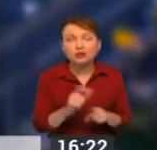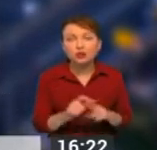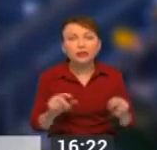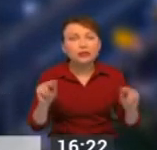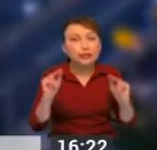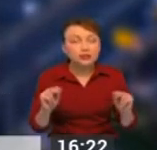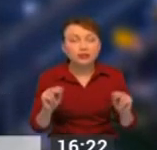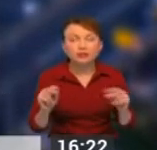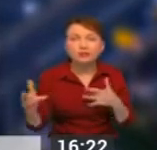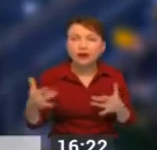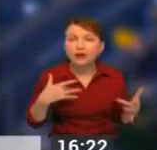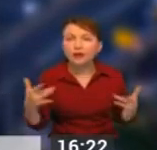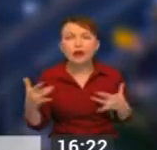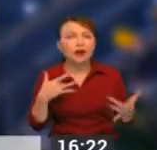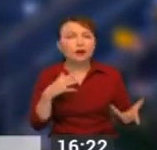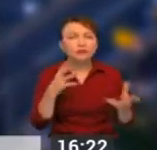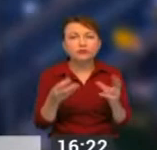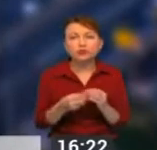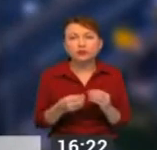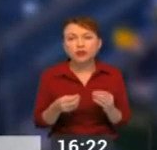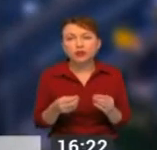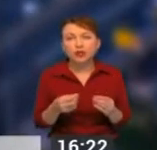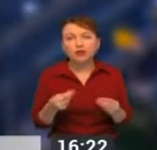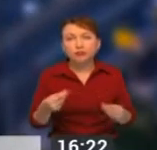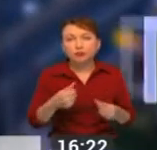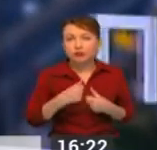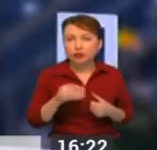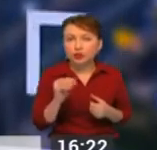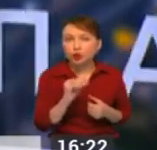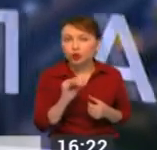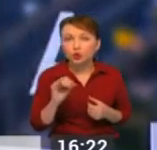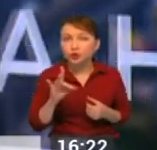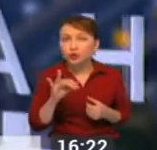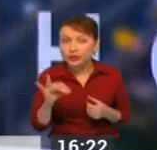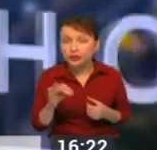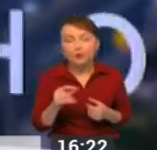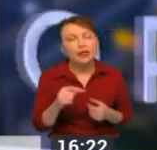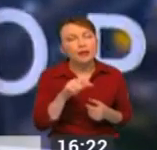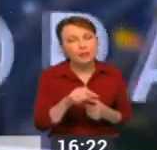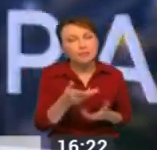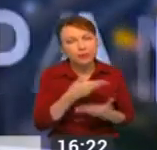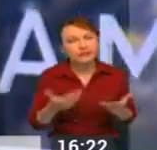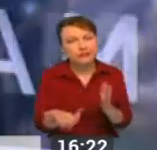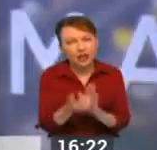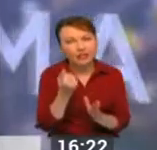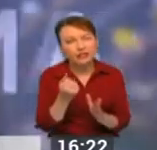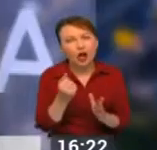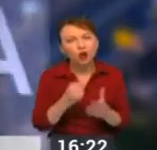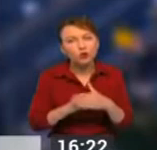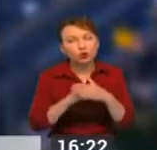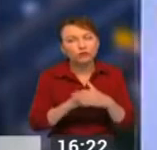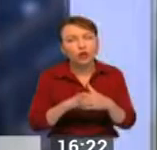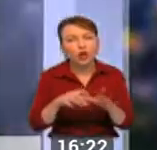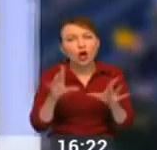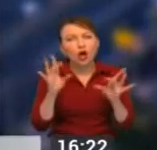это проиграли, и почему это так впечатлило членов жюри. Потому что мы все-таки взяли за основу вот эту романтическую